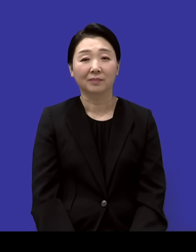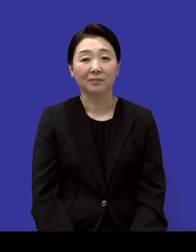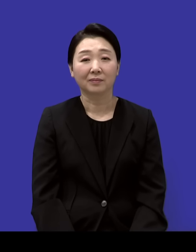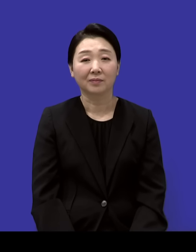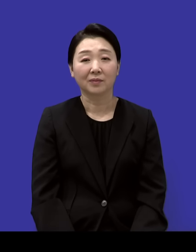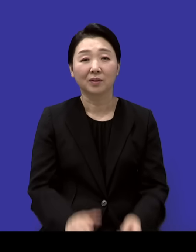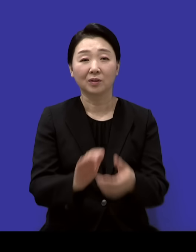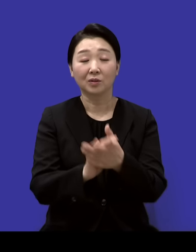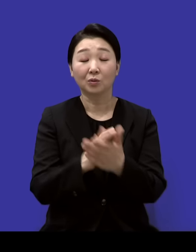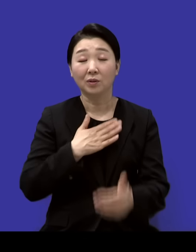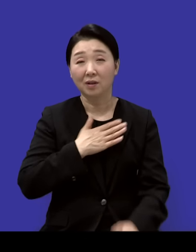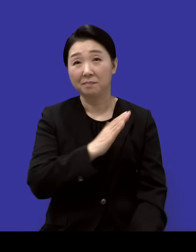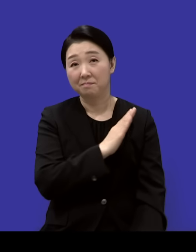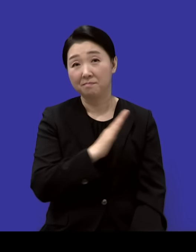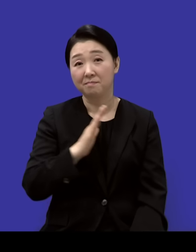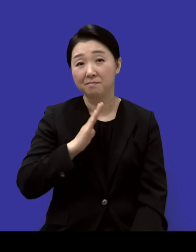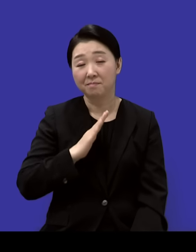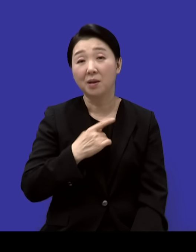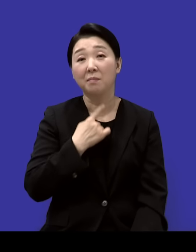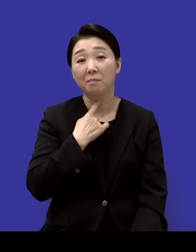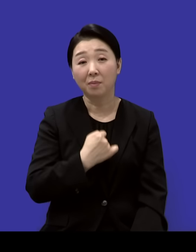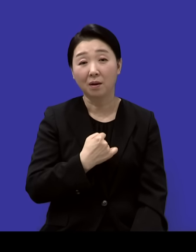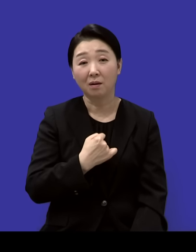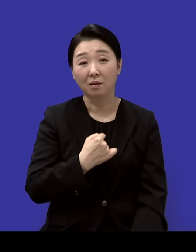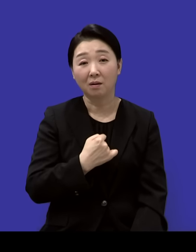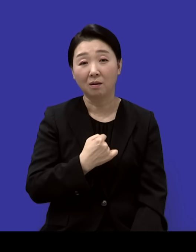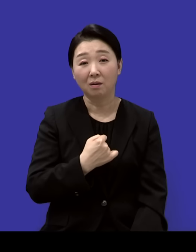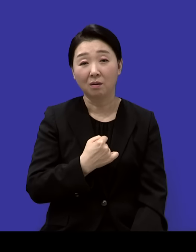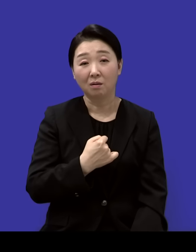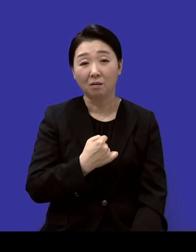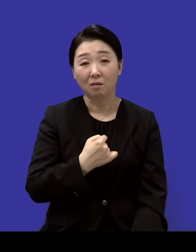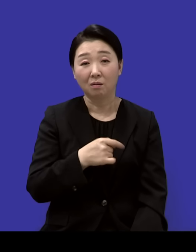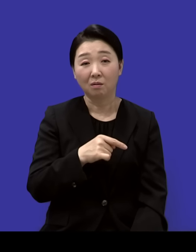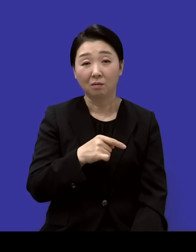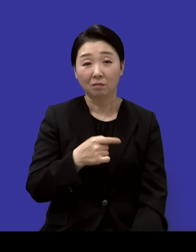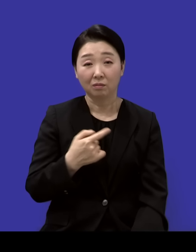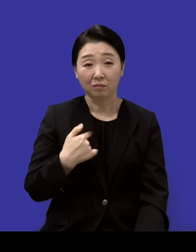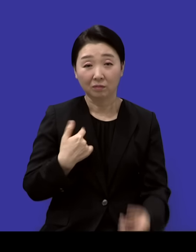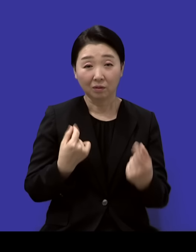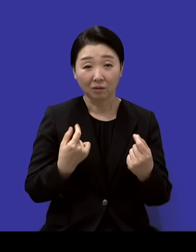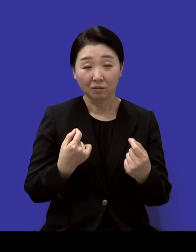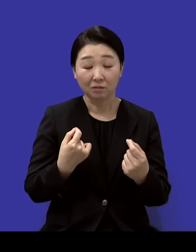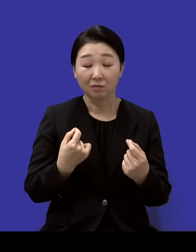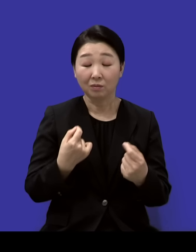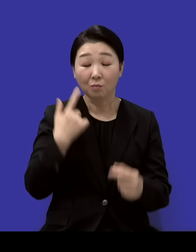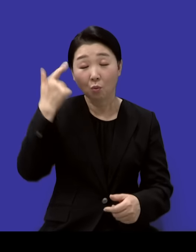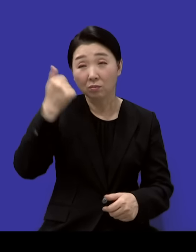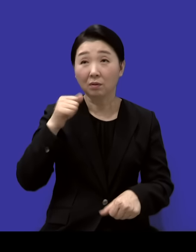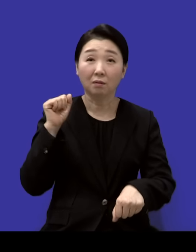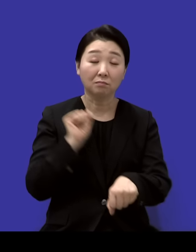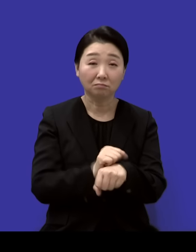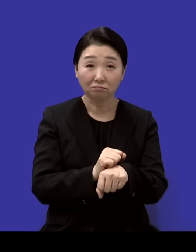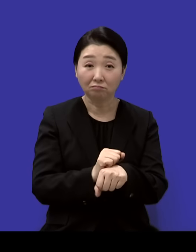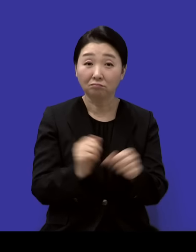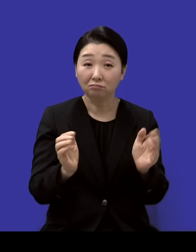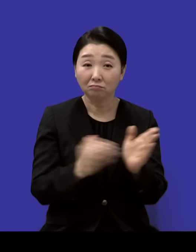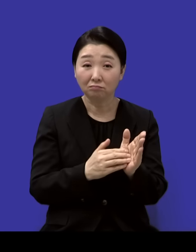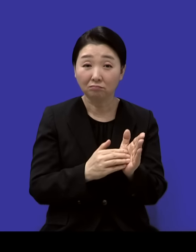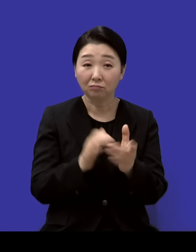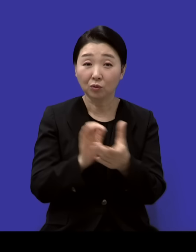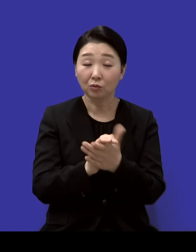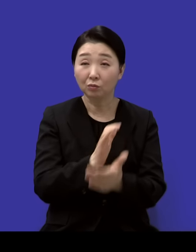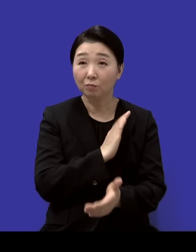친구가 저를 배신을 했어요. 그게 참 되게 어이없는 이유. 너같이 이렇게 잘 나가는 목사가 예. 친구 배신 때문에?